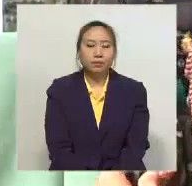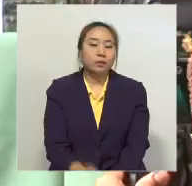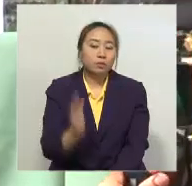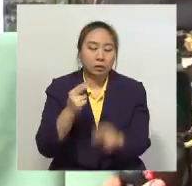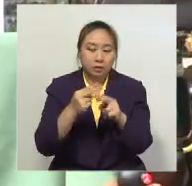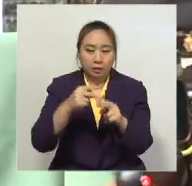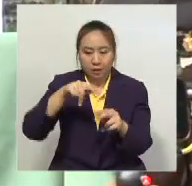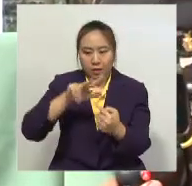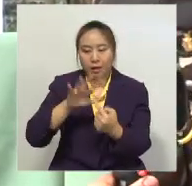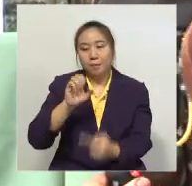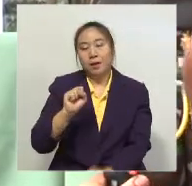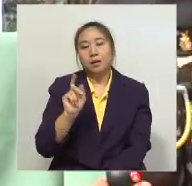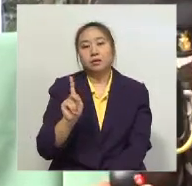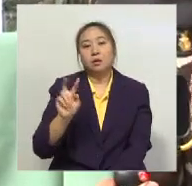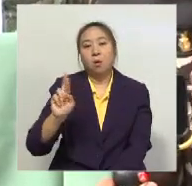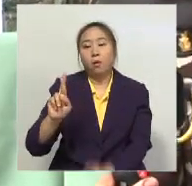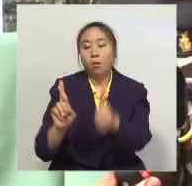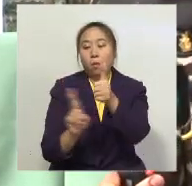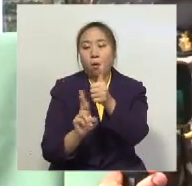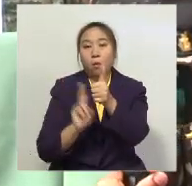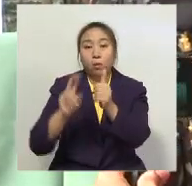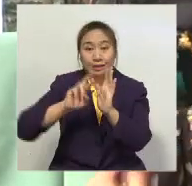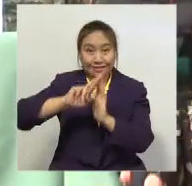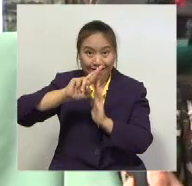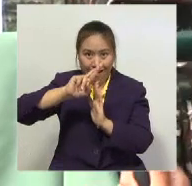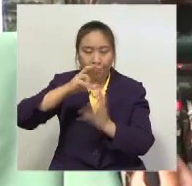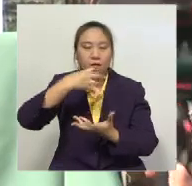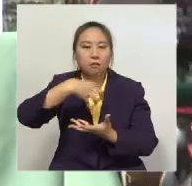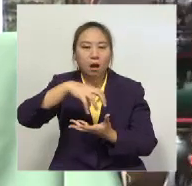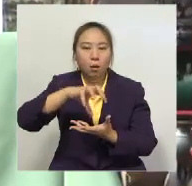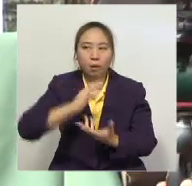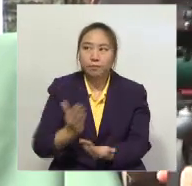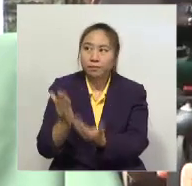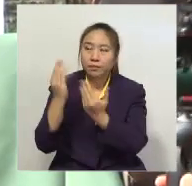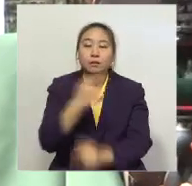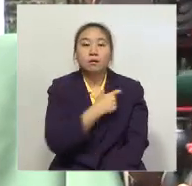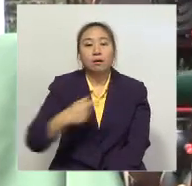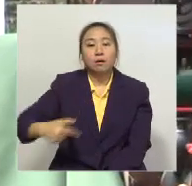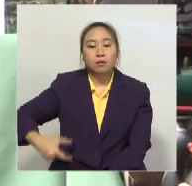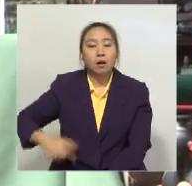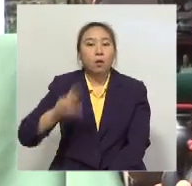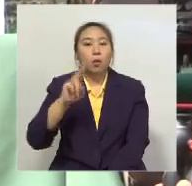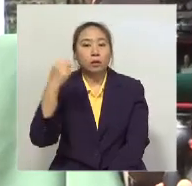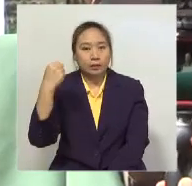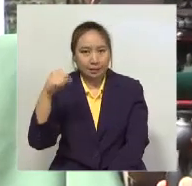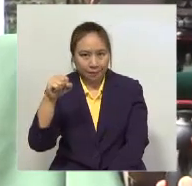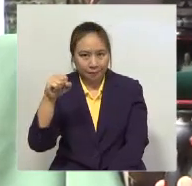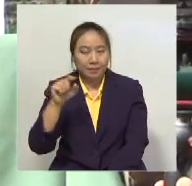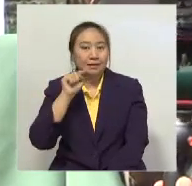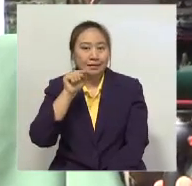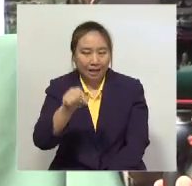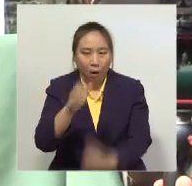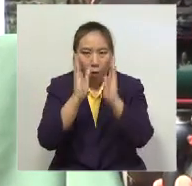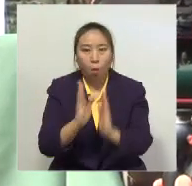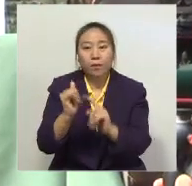นายภาสกรบุญยลักษ์รองผู้ว่าราชการจังหวัดเชียงรายเปิดเผยว่าสมเด็จพระเจ้าอยู่หัวมีพระกระแสรับสั่งให้